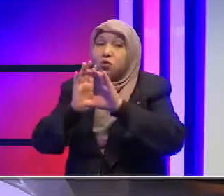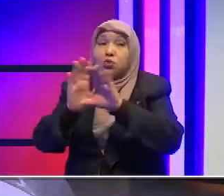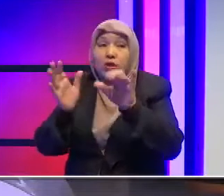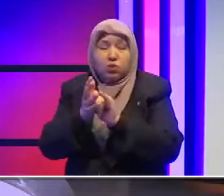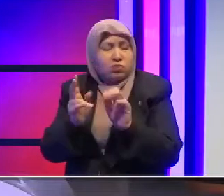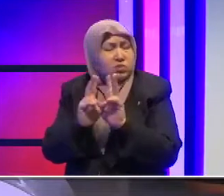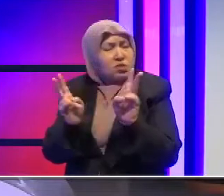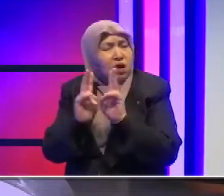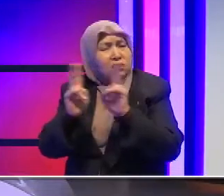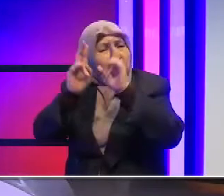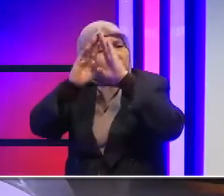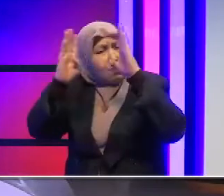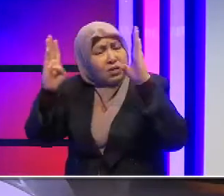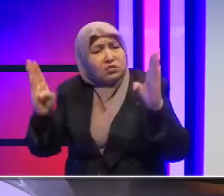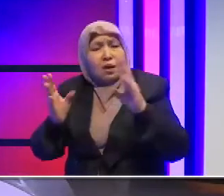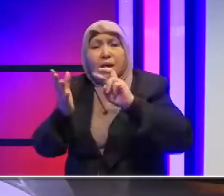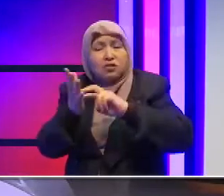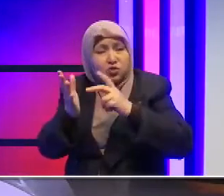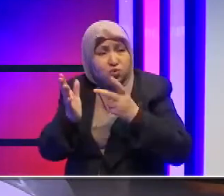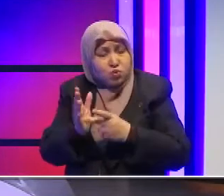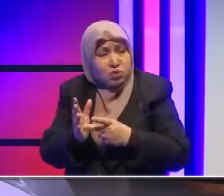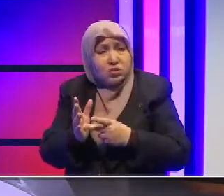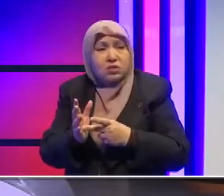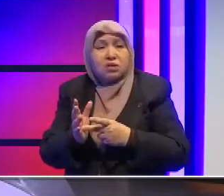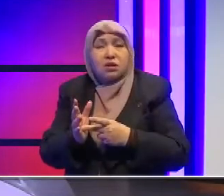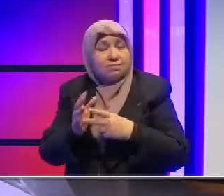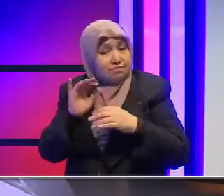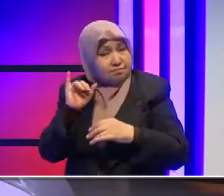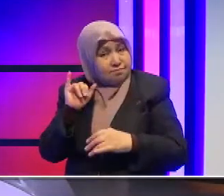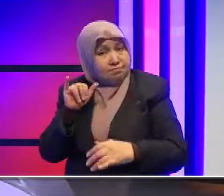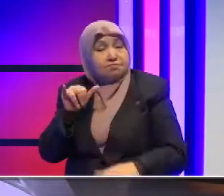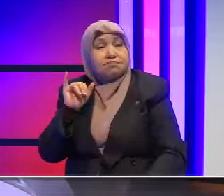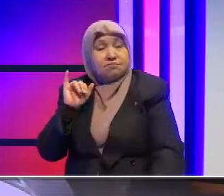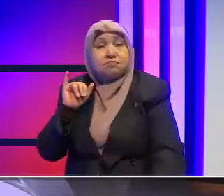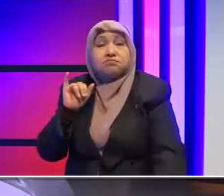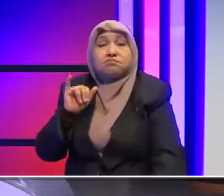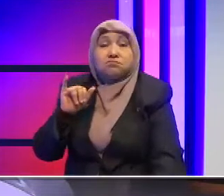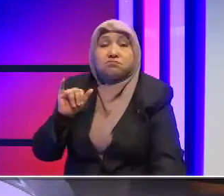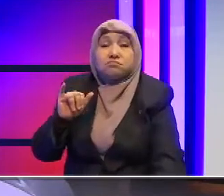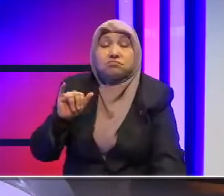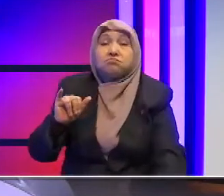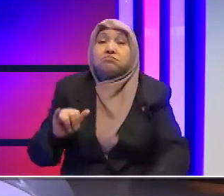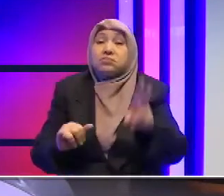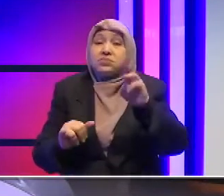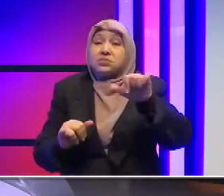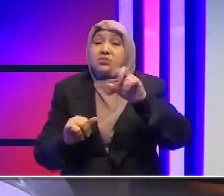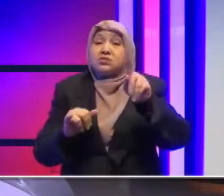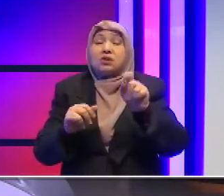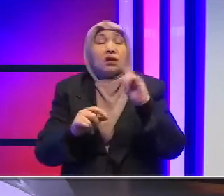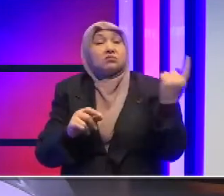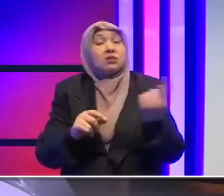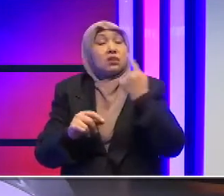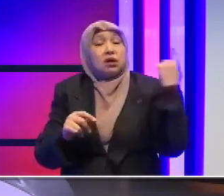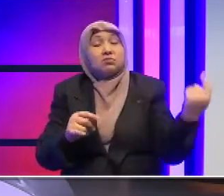adalah amat-amat besar, Ustaz, ya. Maksudnya ialah memang perangkap sentiasa menanti sahaja kepada